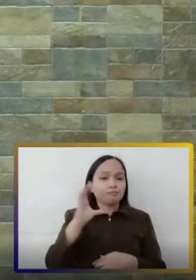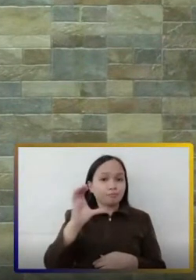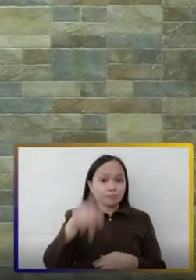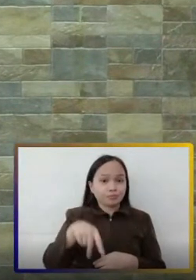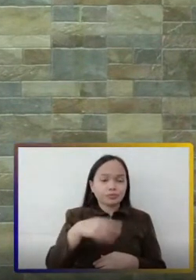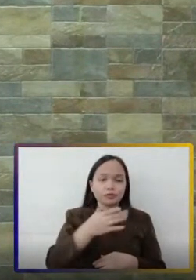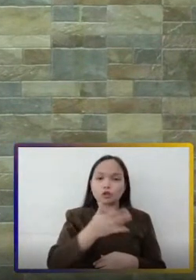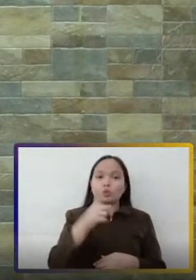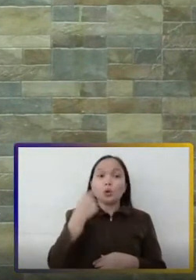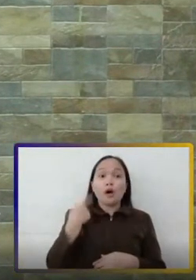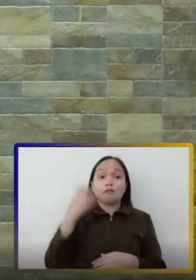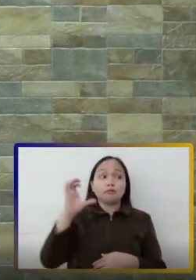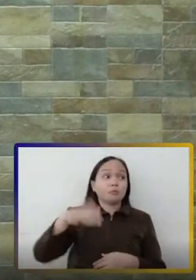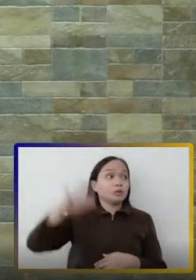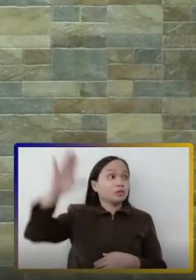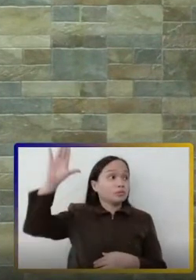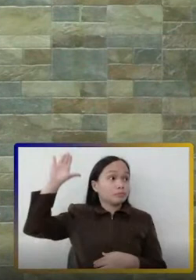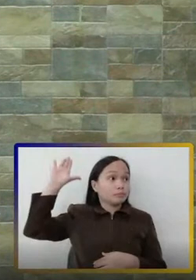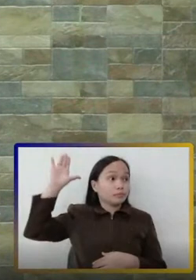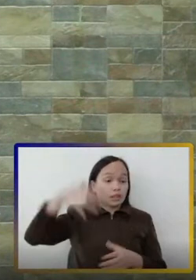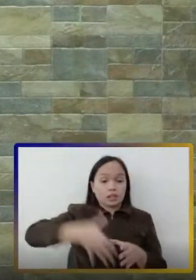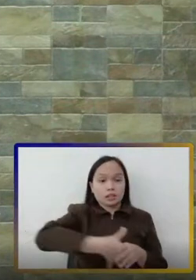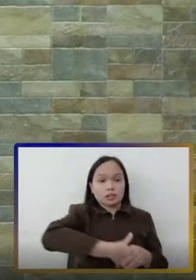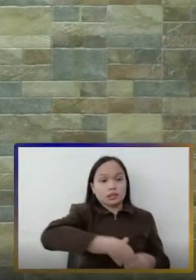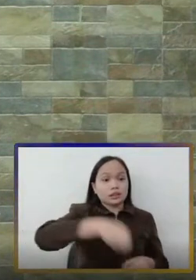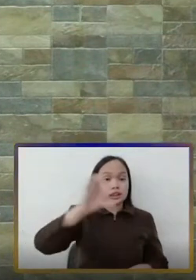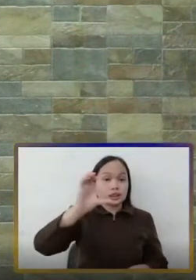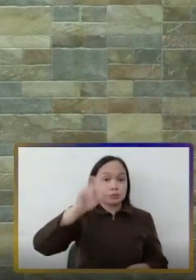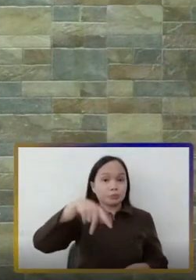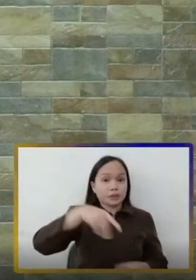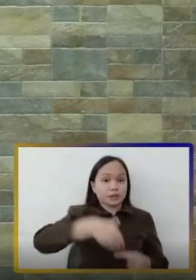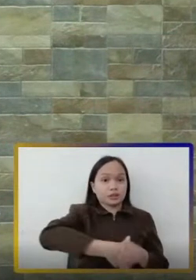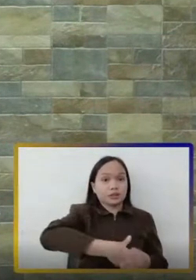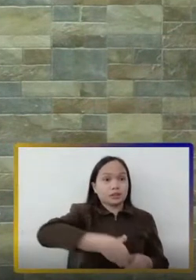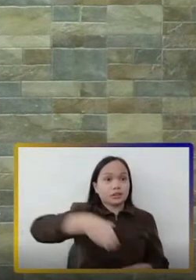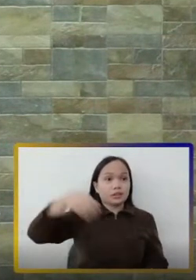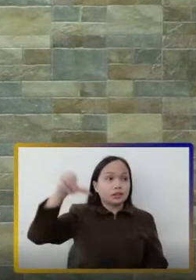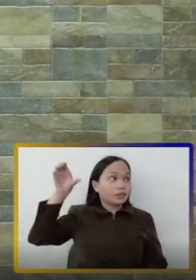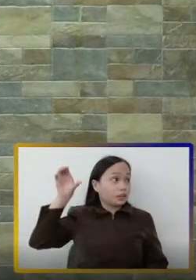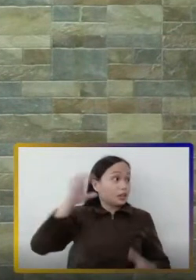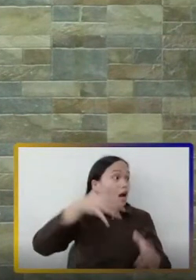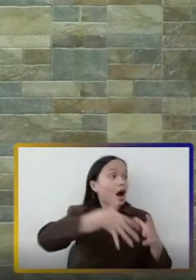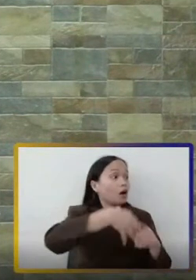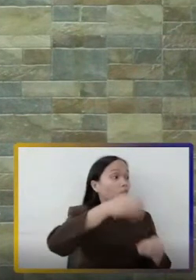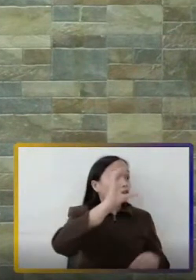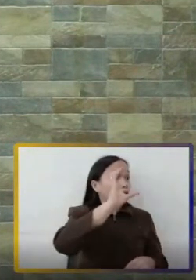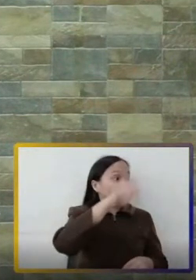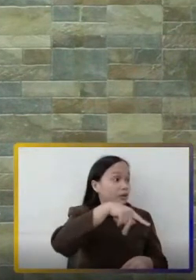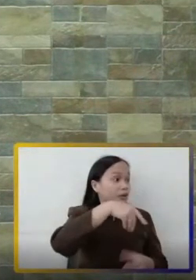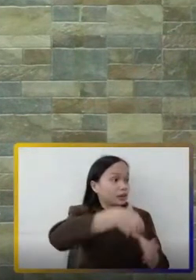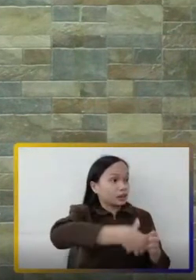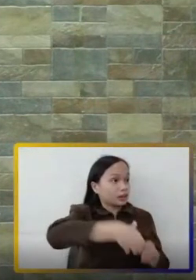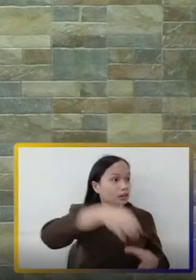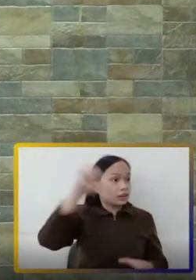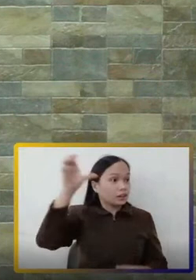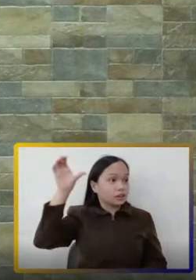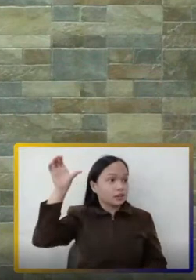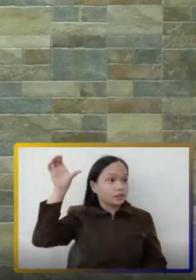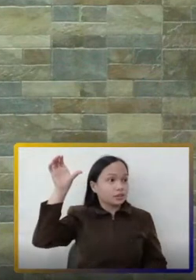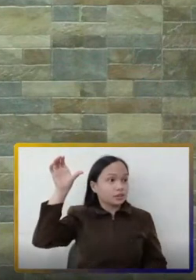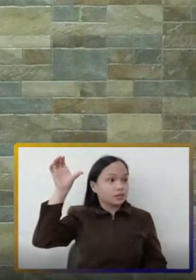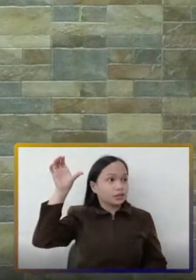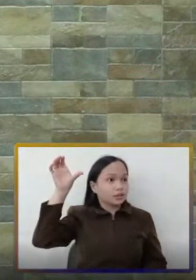honest, raise it high. Pull it out and raise it high. Huwag kayo mag-alala, hindi ko kayo papaya. Pastor niyo